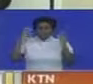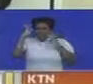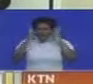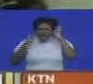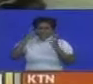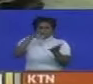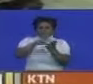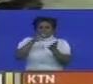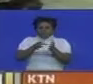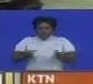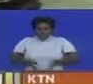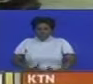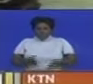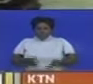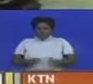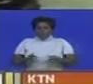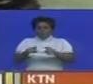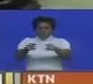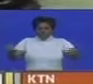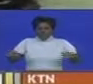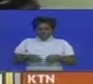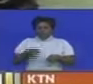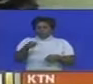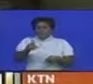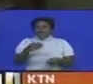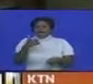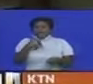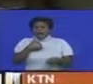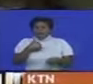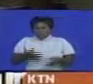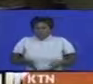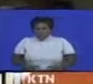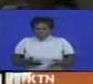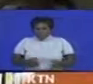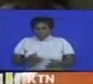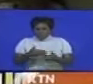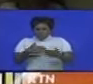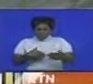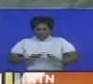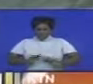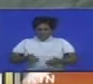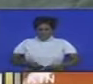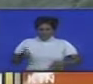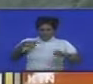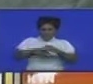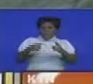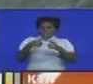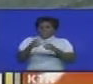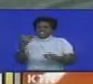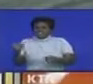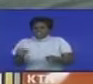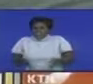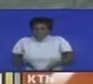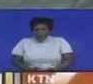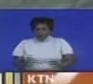ya kujifungua, vifo vya watoto wanane vitangazwa ambao walikuwa bado tumboni. Kina mama wajawazito walifika hospitalini, lakini watoto hao hawakuweza